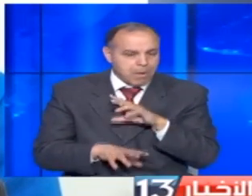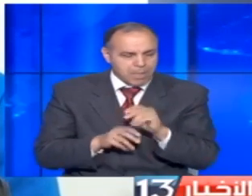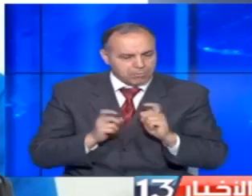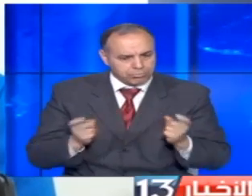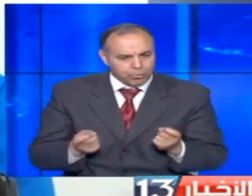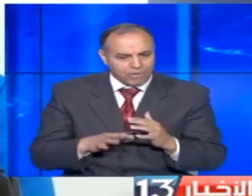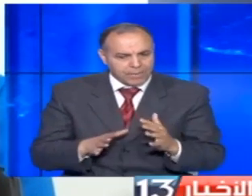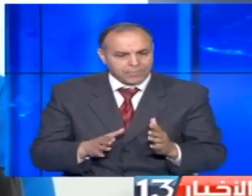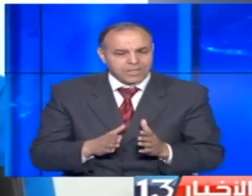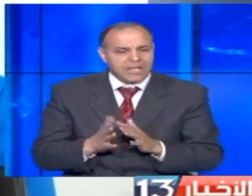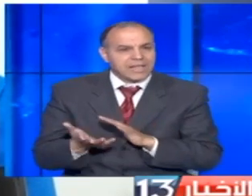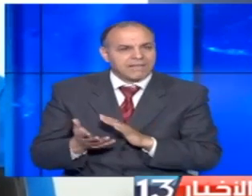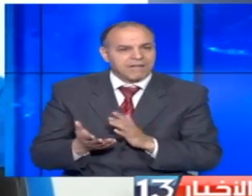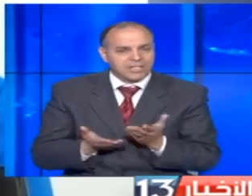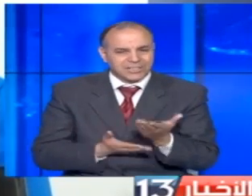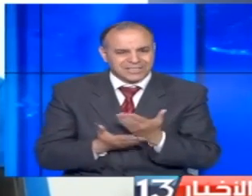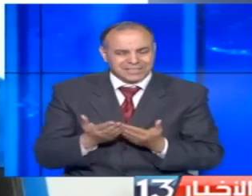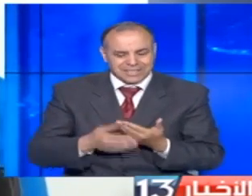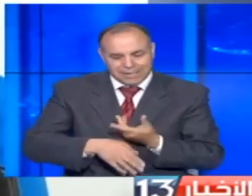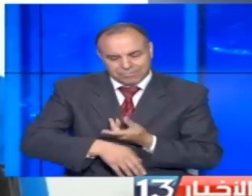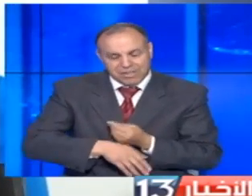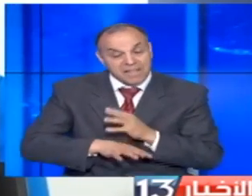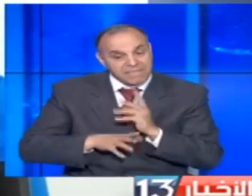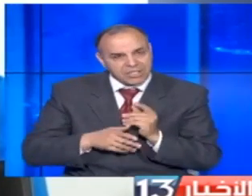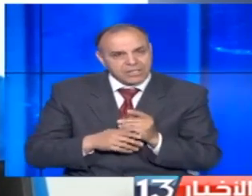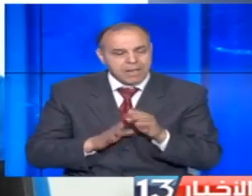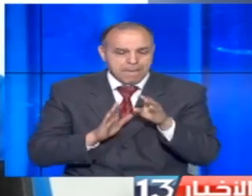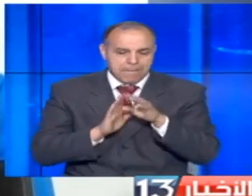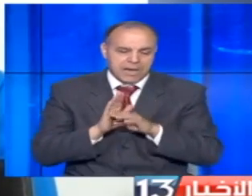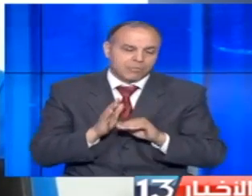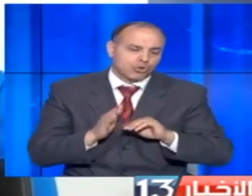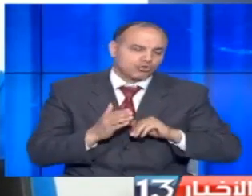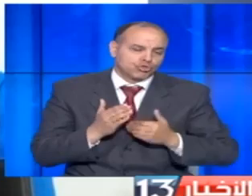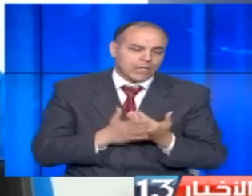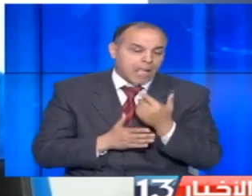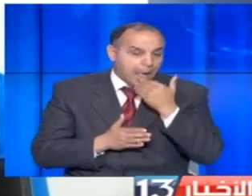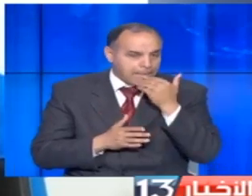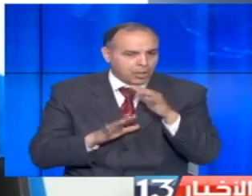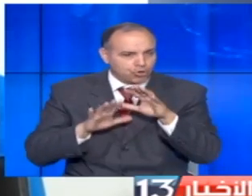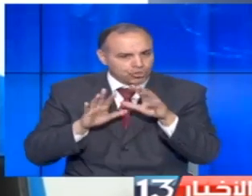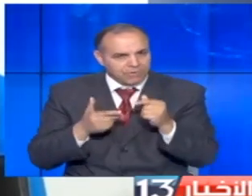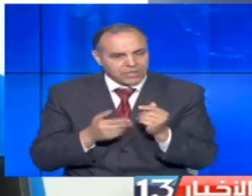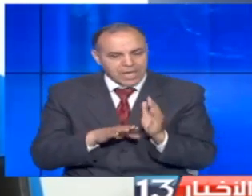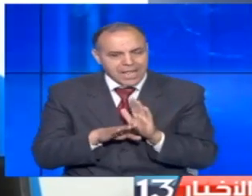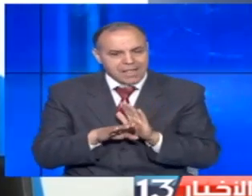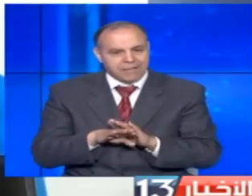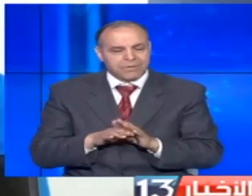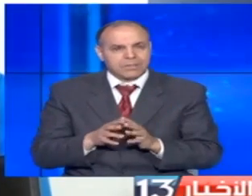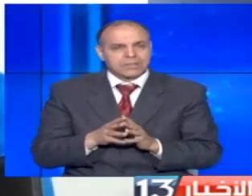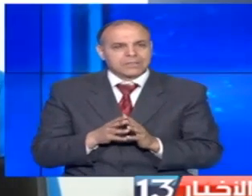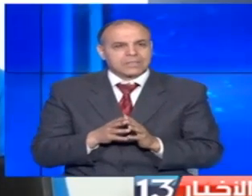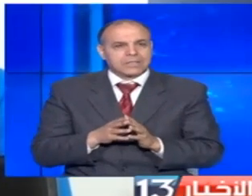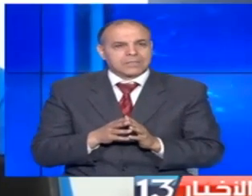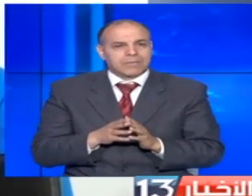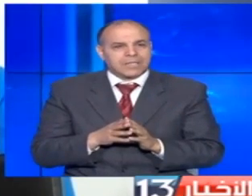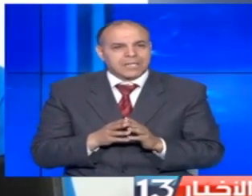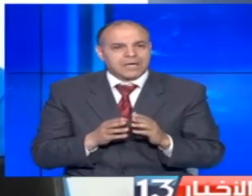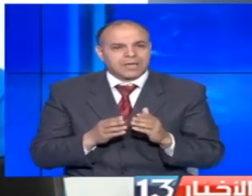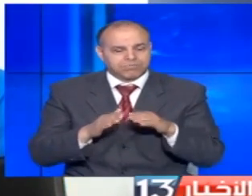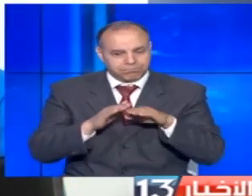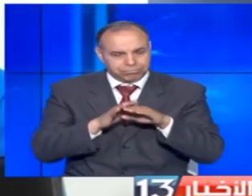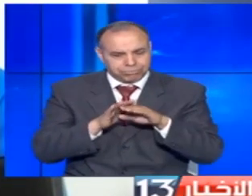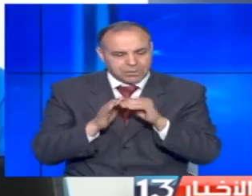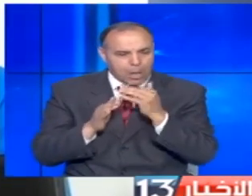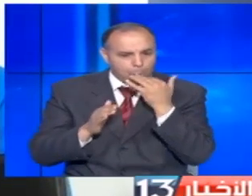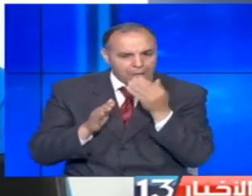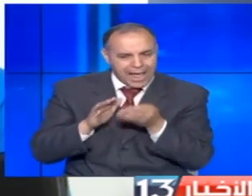على كيفيه معناتها التعامل مع هذا التلقيح الرزنامه الجديده كيفيه متها حفظه في الشين دو فوا معناتها في سلسله